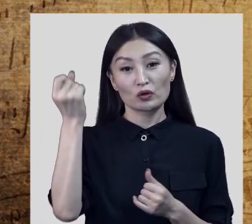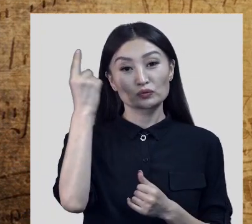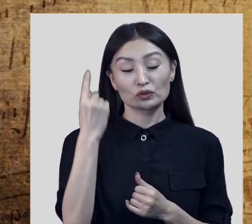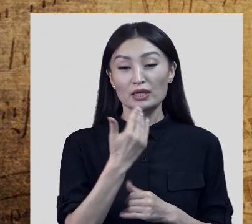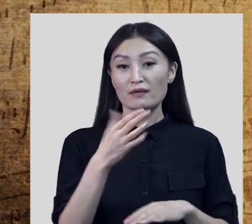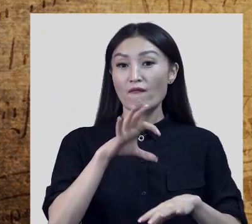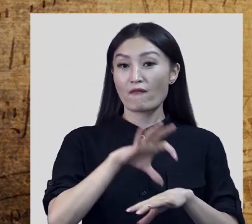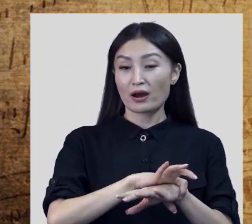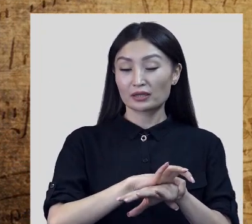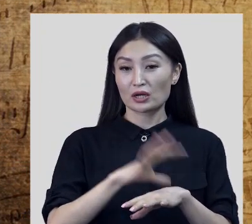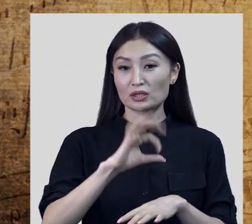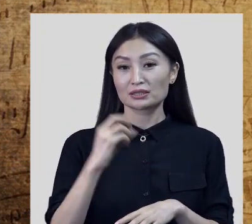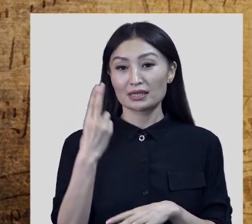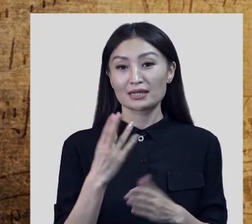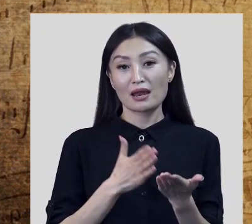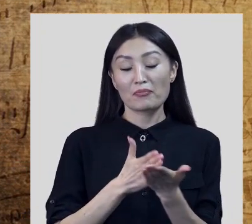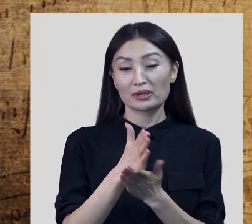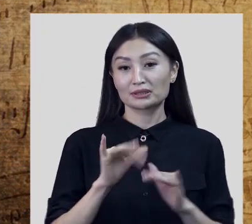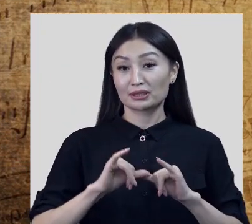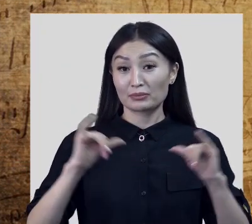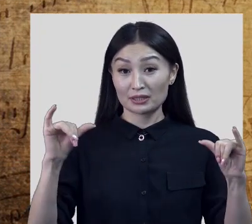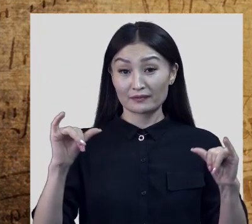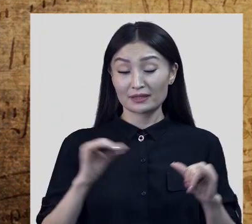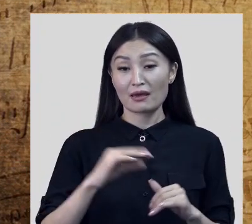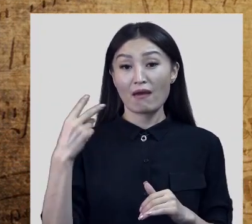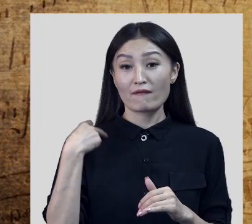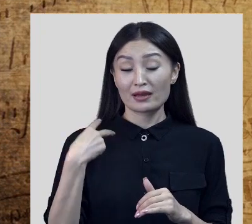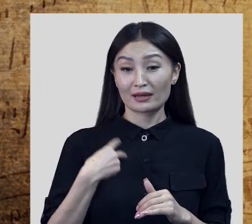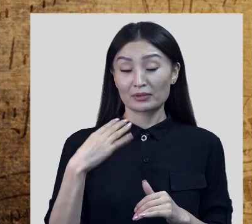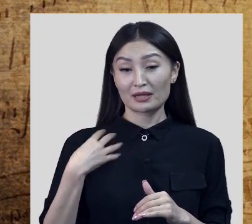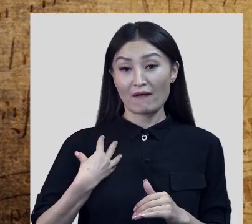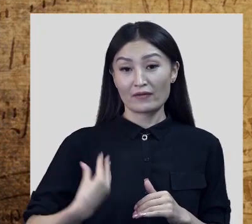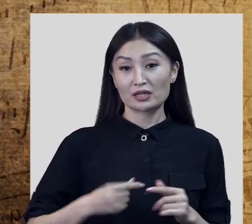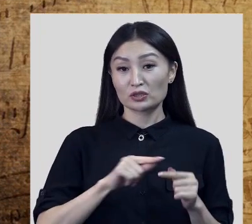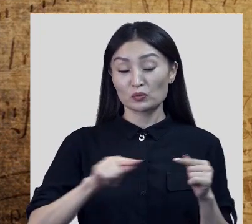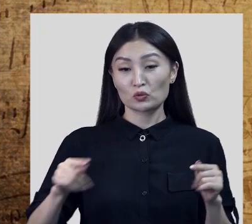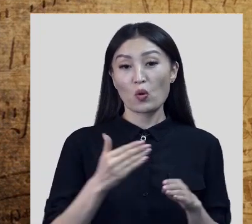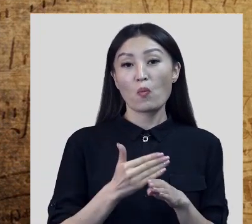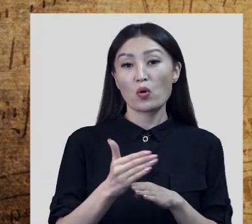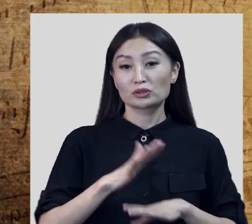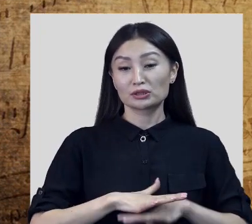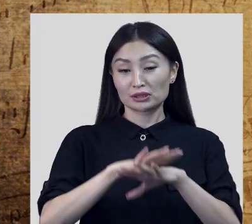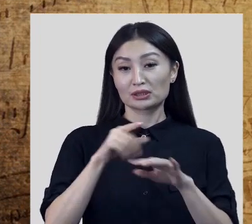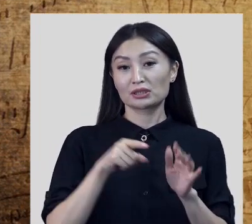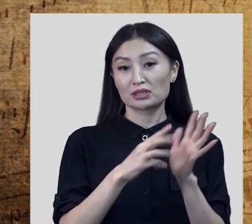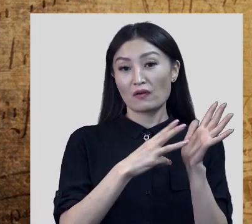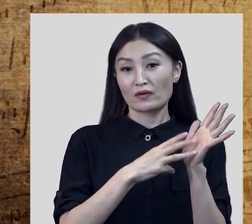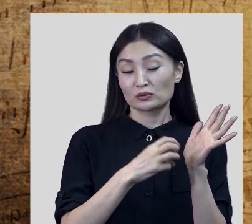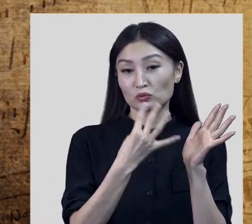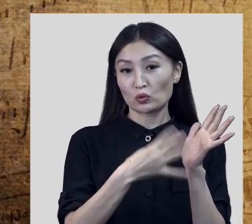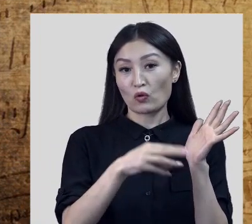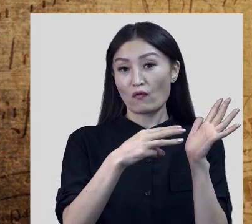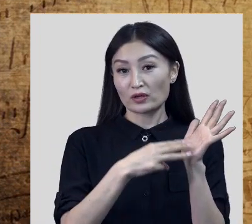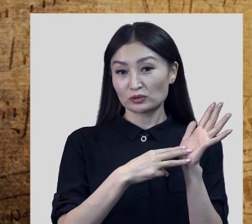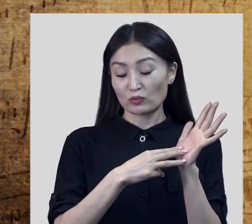факторы о социально-политическом развитие великобритании и франции в период после революции 1848